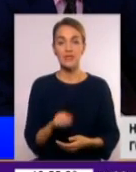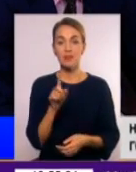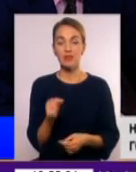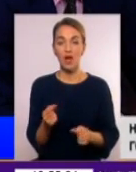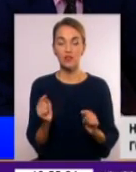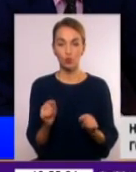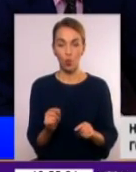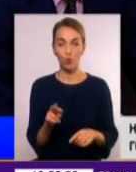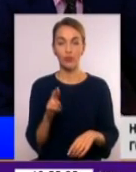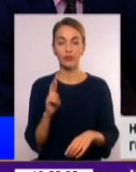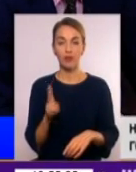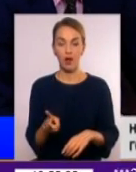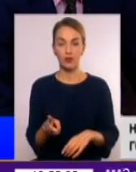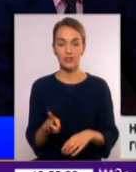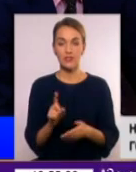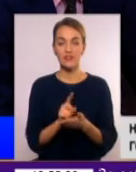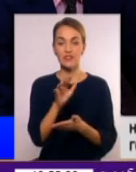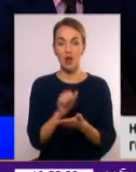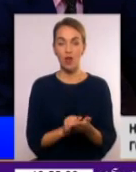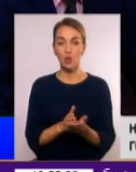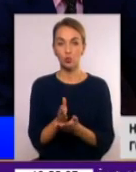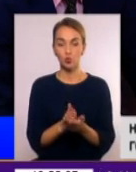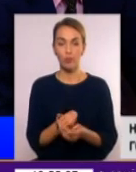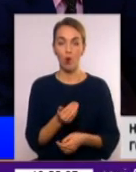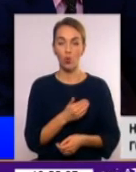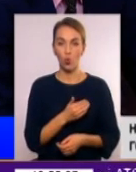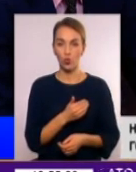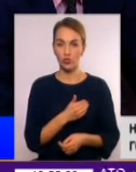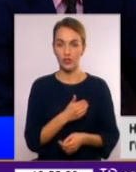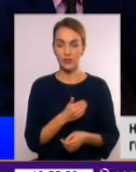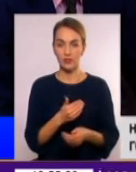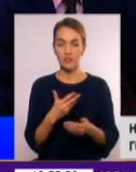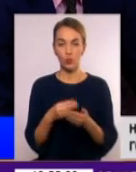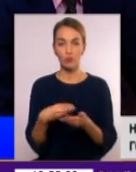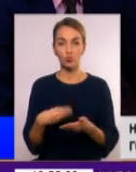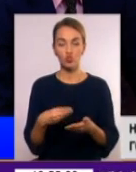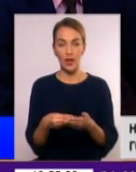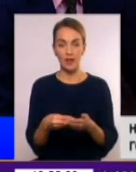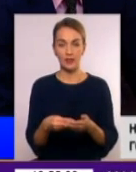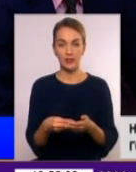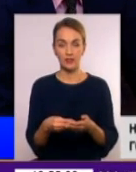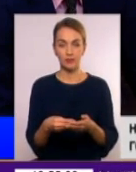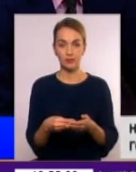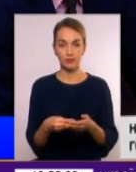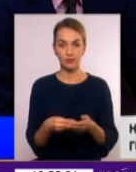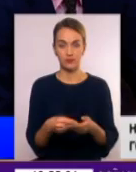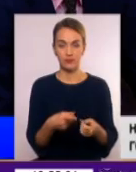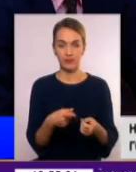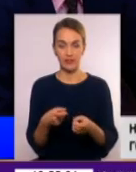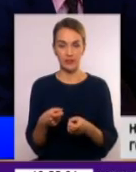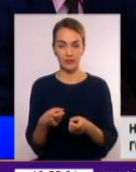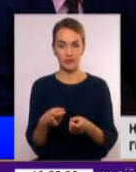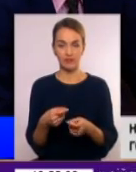тому, як фіскальна служба хоче свої бюджети витягнути ці гроші. З